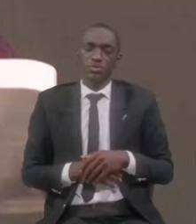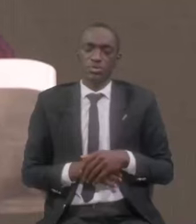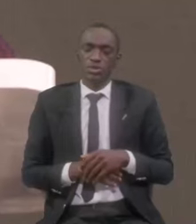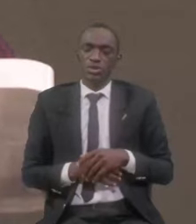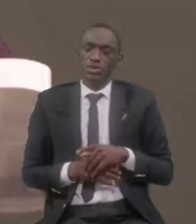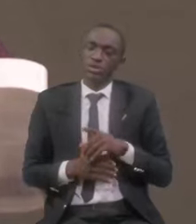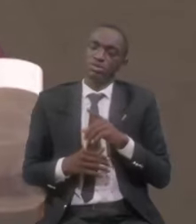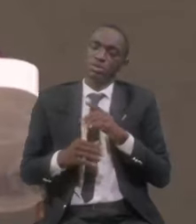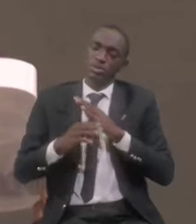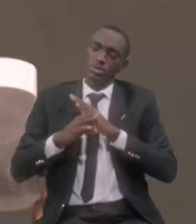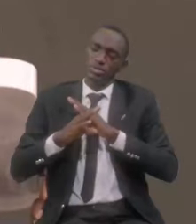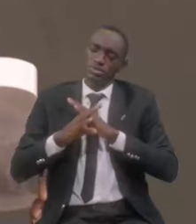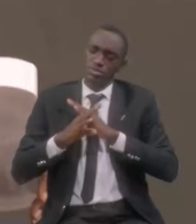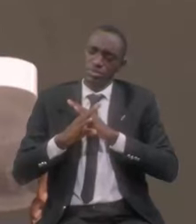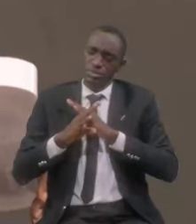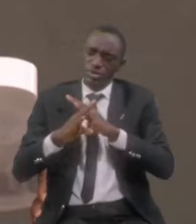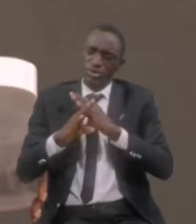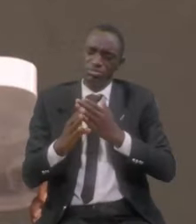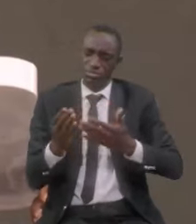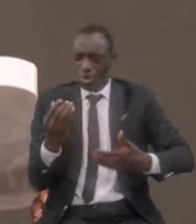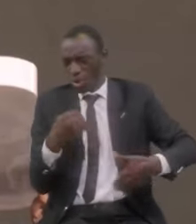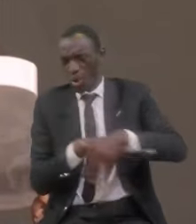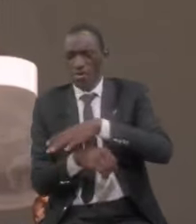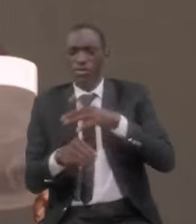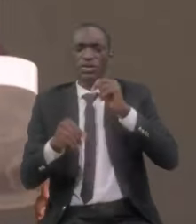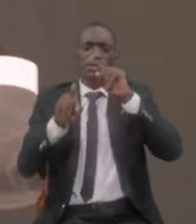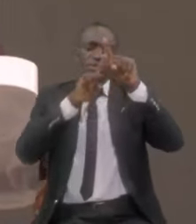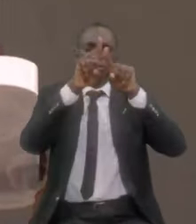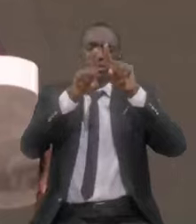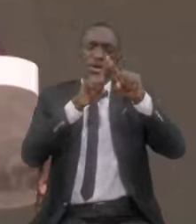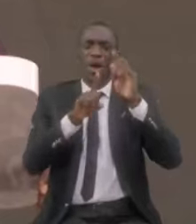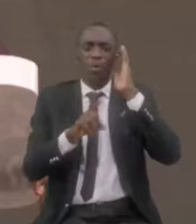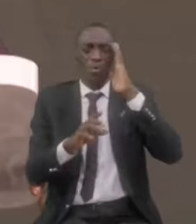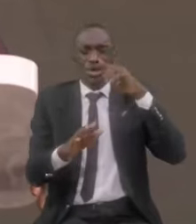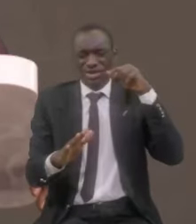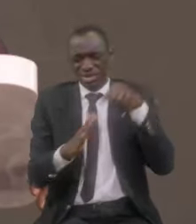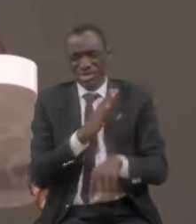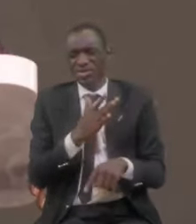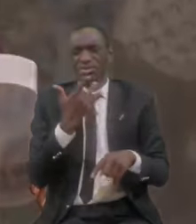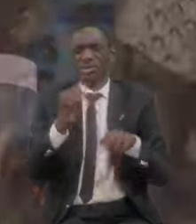vont tuer les étoiles.